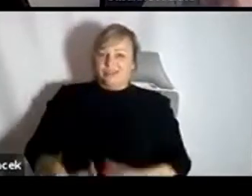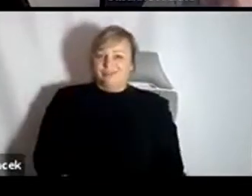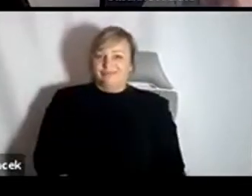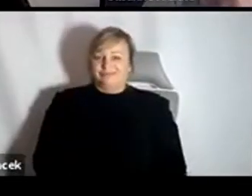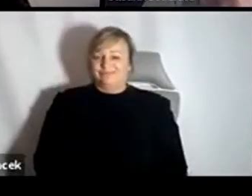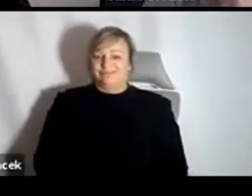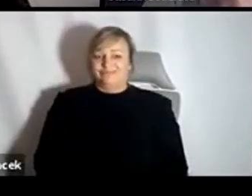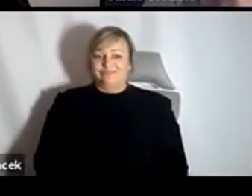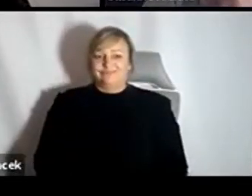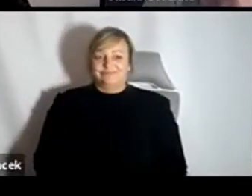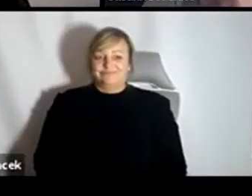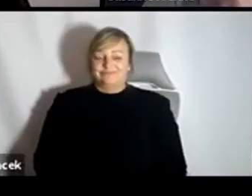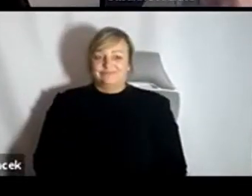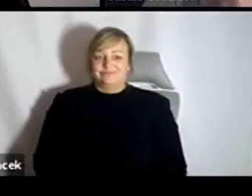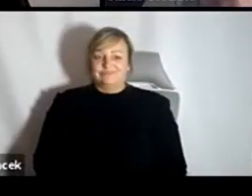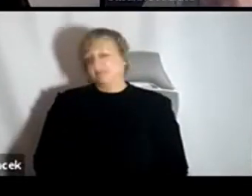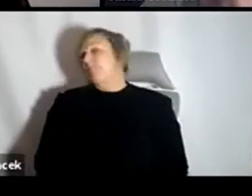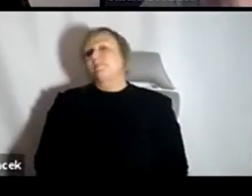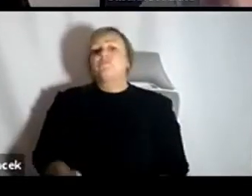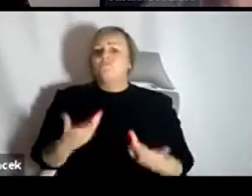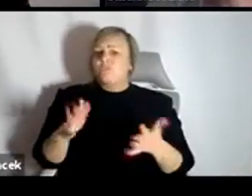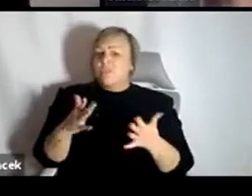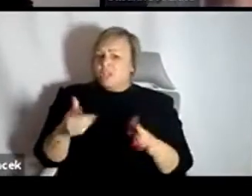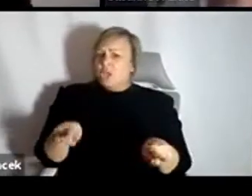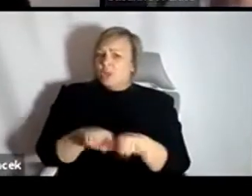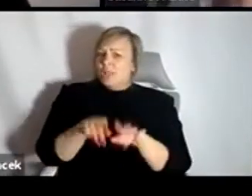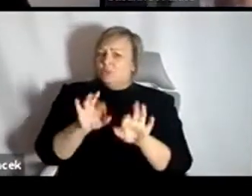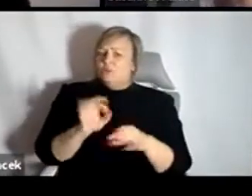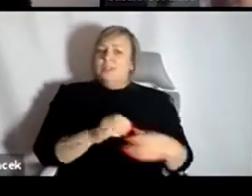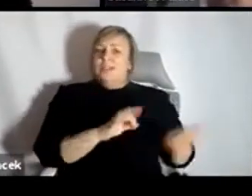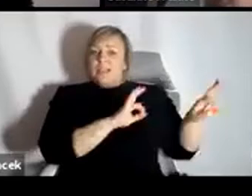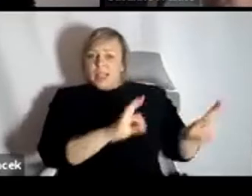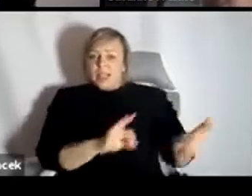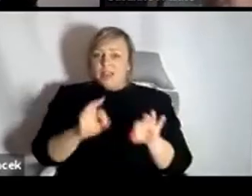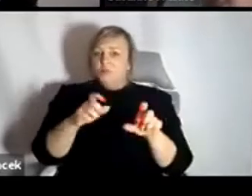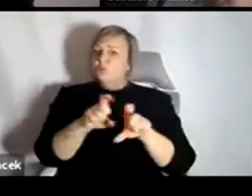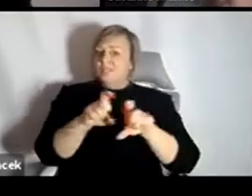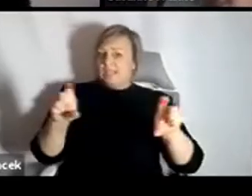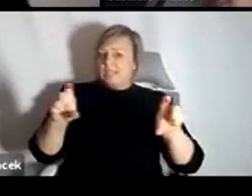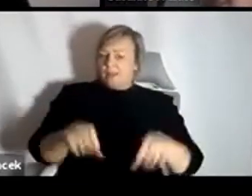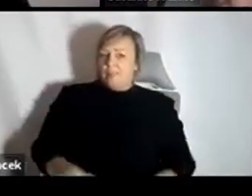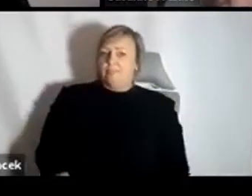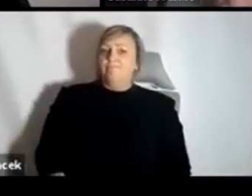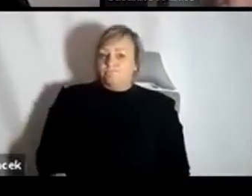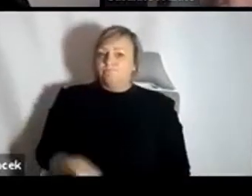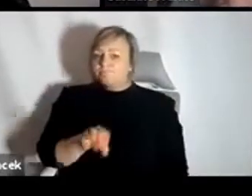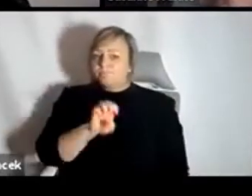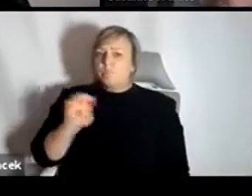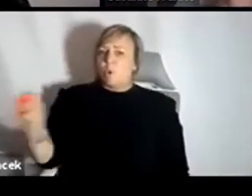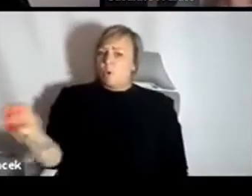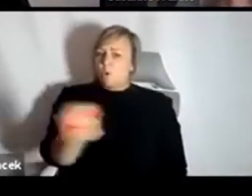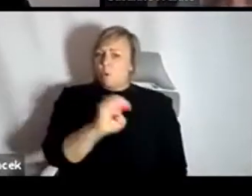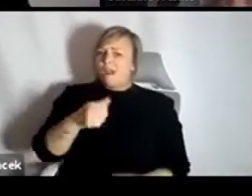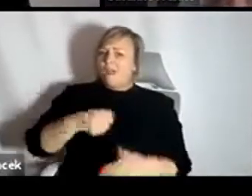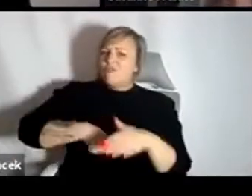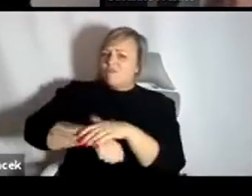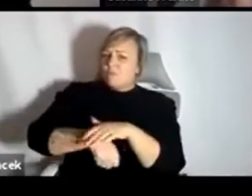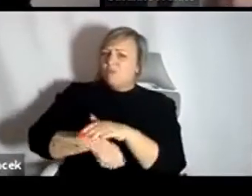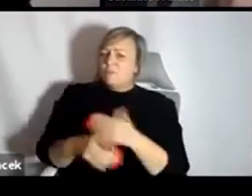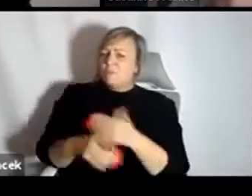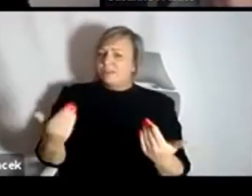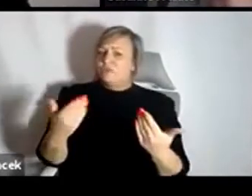Vielleicht als Einleitung ins Thema, womit wir uns befassen wollen. Der europäische Fußball wurde durch